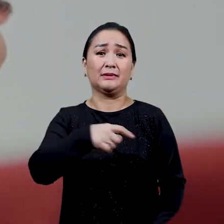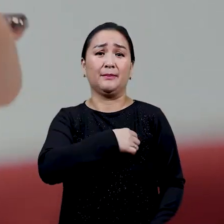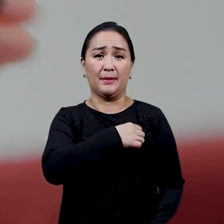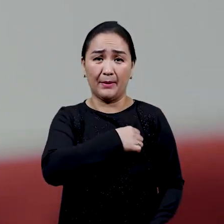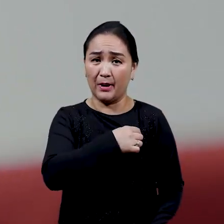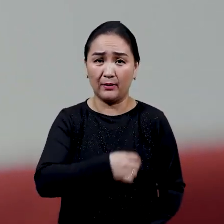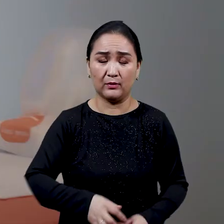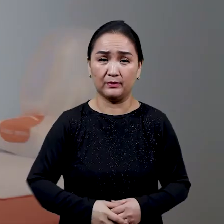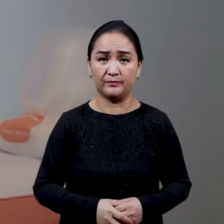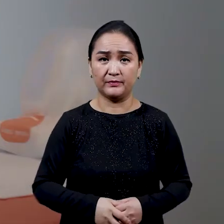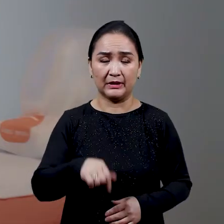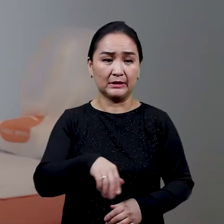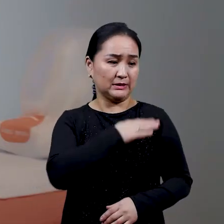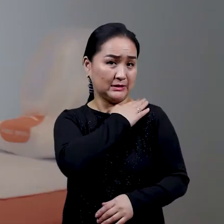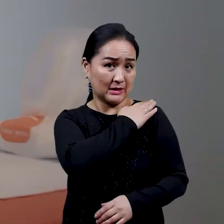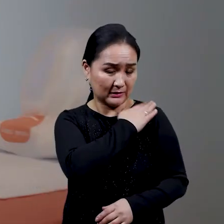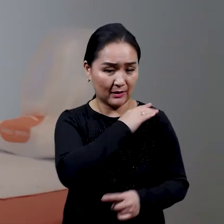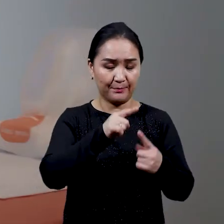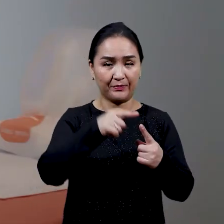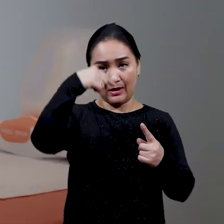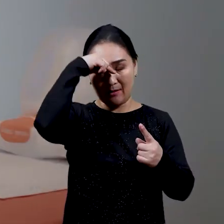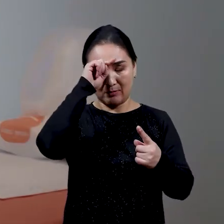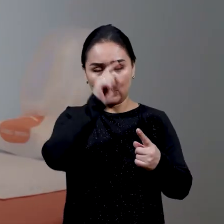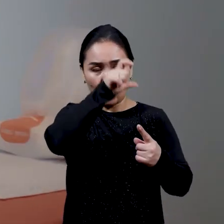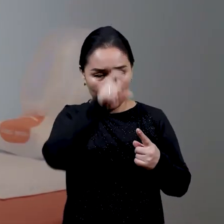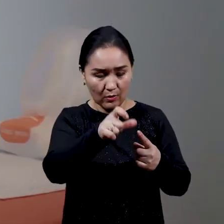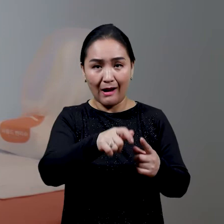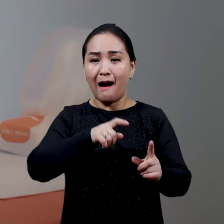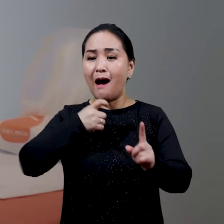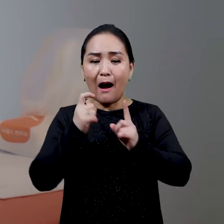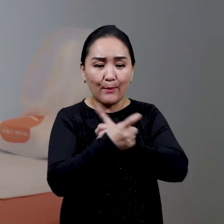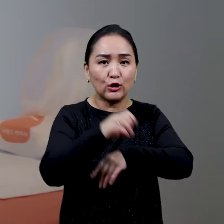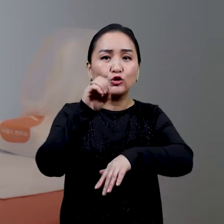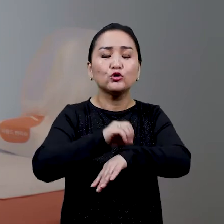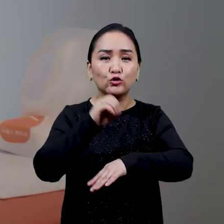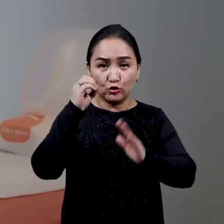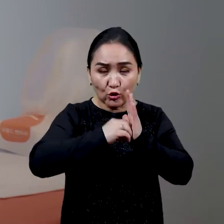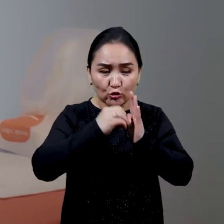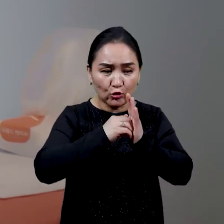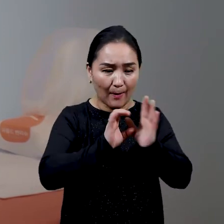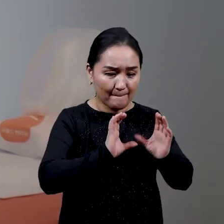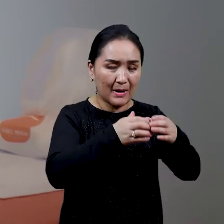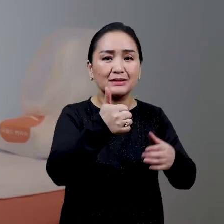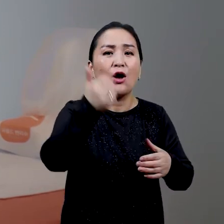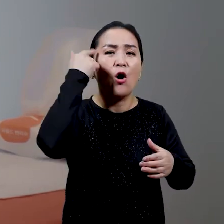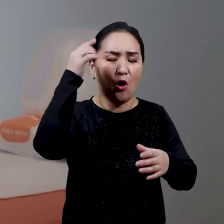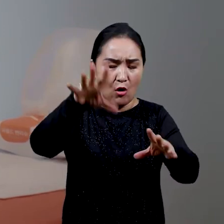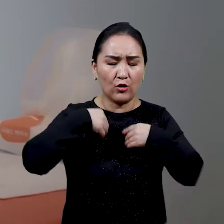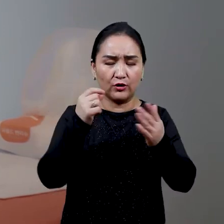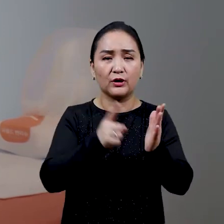байхгүй. Энийг ерөөсөй цагдаа тэг эмж одоо юу гэдэг юм тэр хамгаалах хэвээр хүмүүс нь маш сайн ойлгож явах хэвээр юм байна.